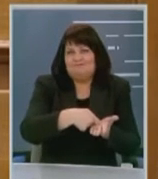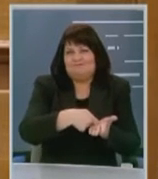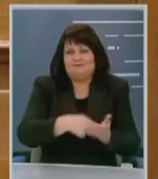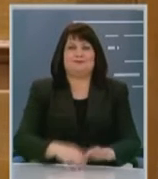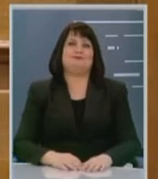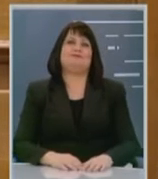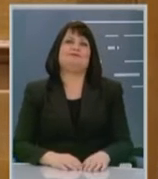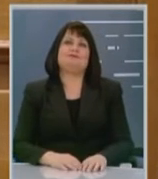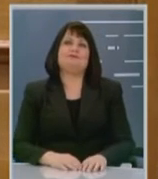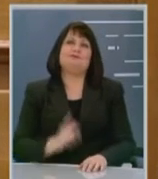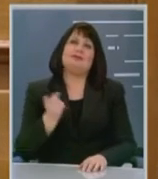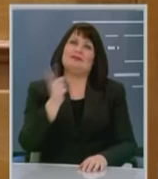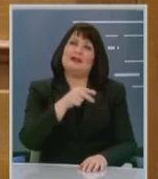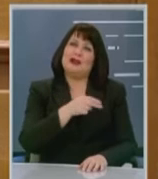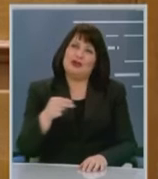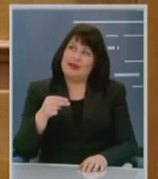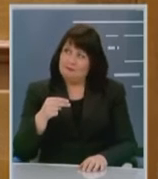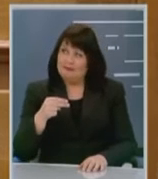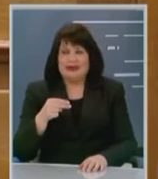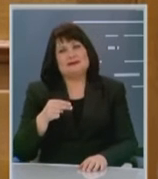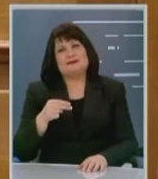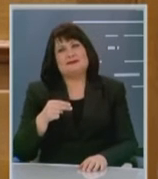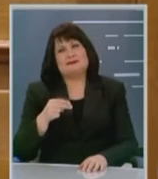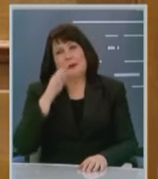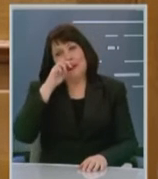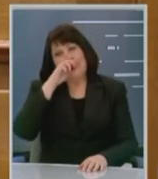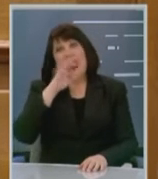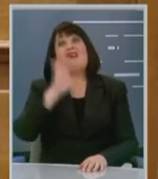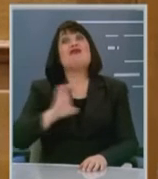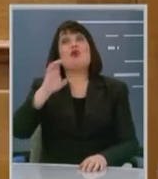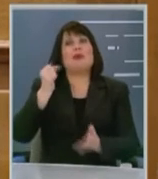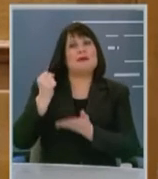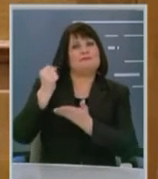Έρχομαι στο άλλο θέμα που κυριαρχεί και αφορά την διαχείριση των κοινοτικών ενισχύσεων.